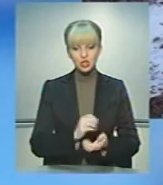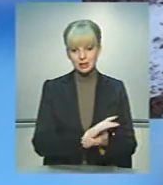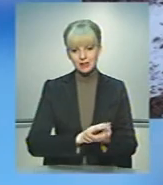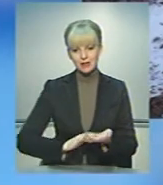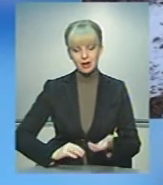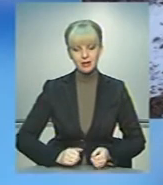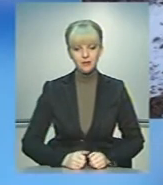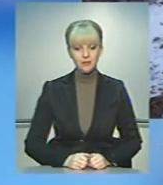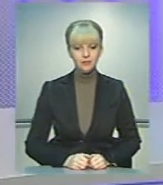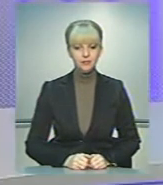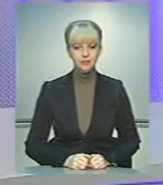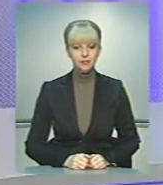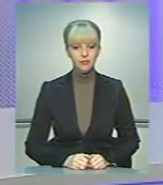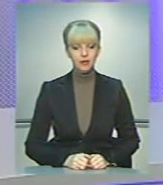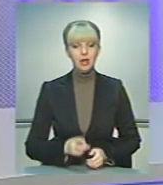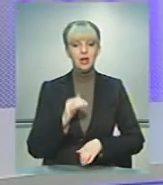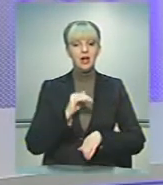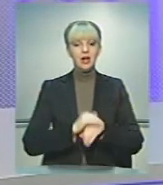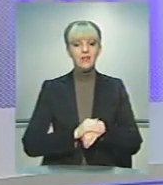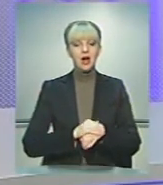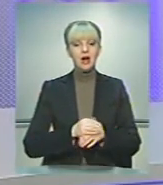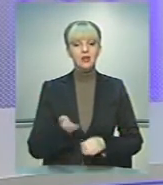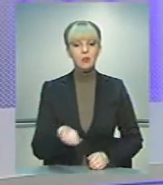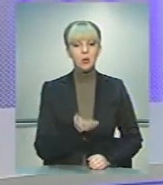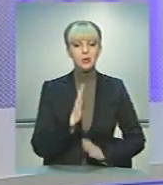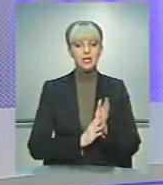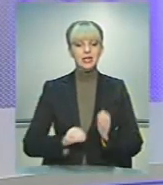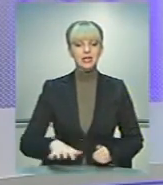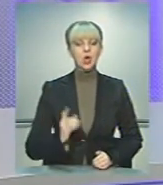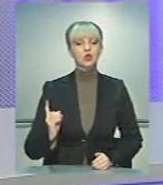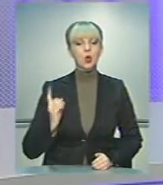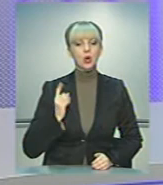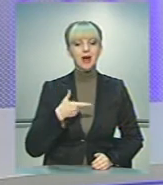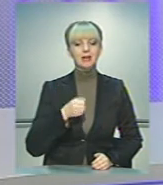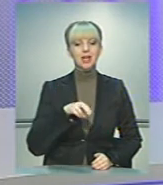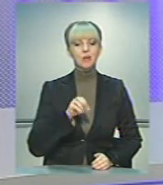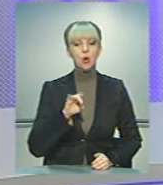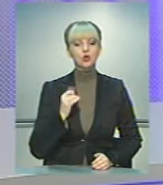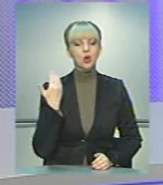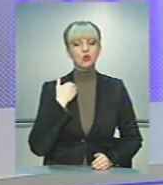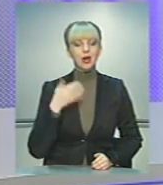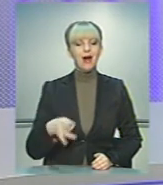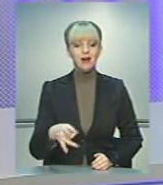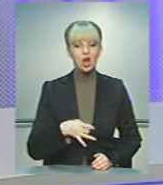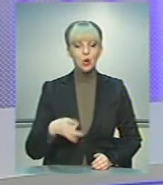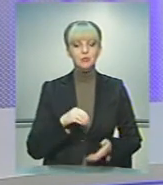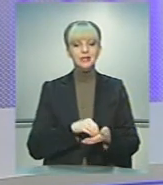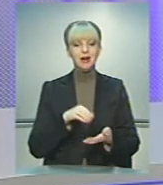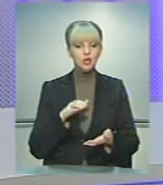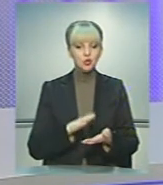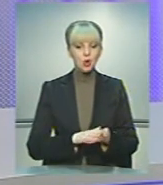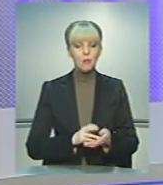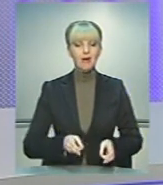триває. За фактами порубки лісу на території Сторожинецького, Глибоцького та Сокирянського районів